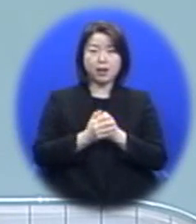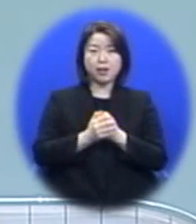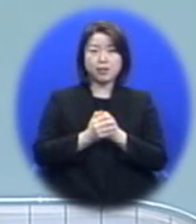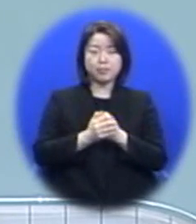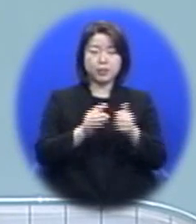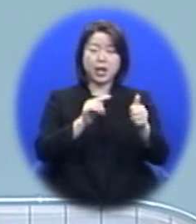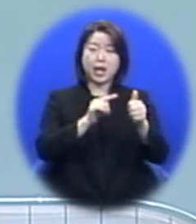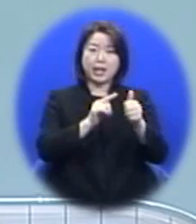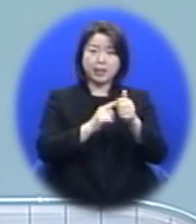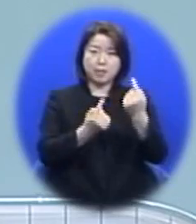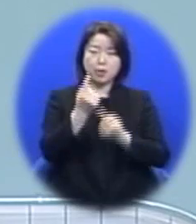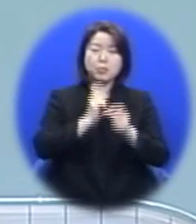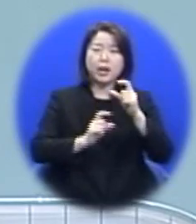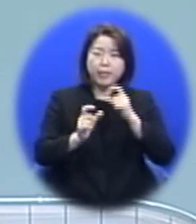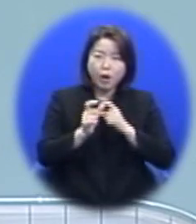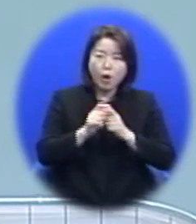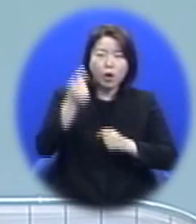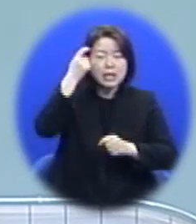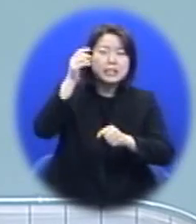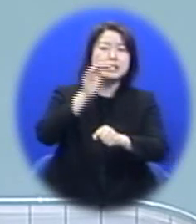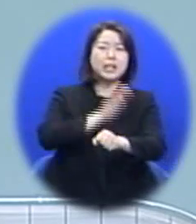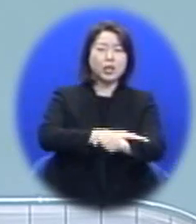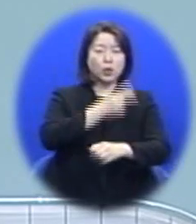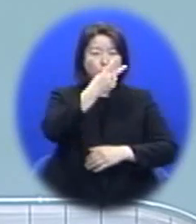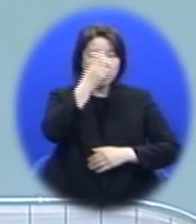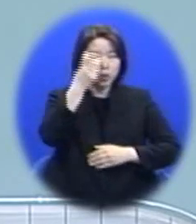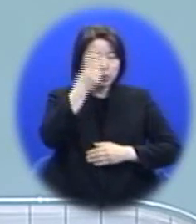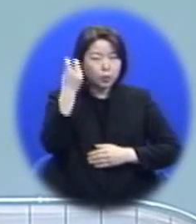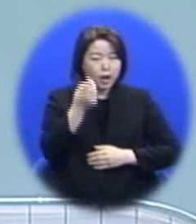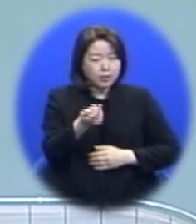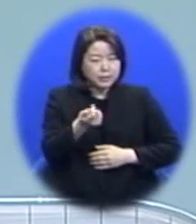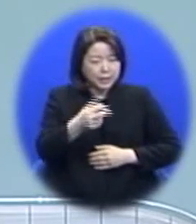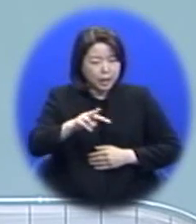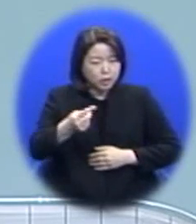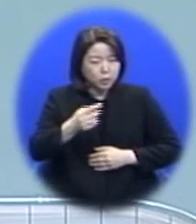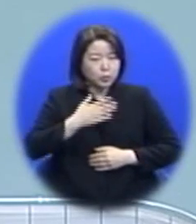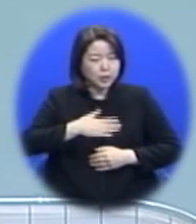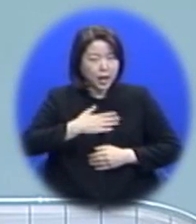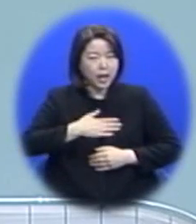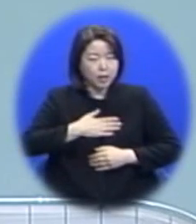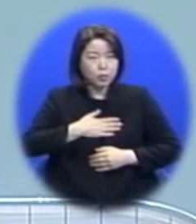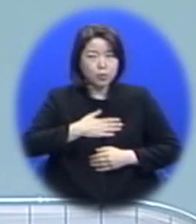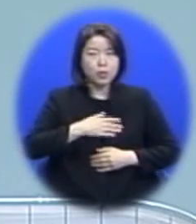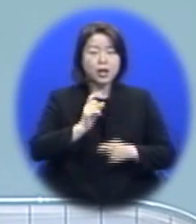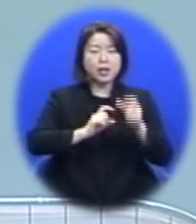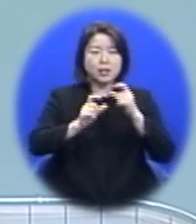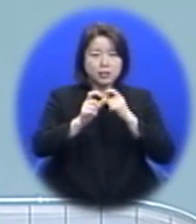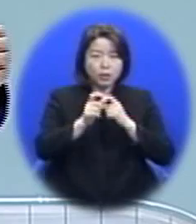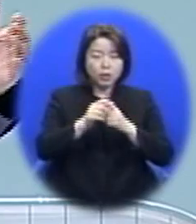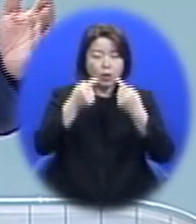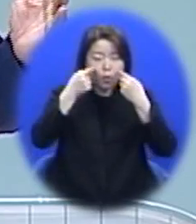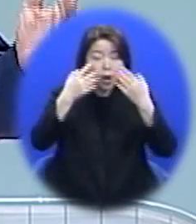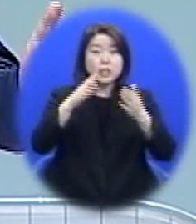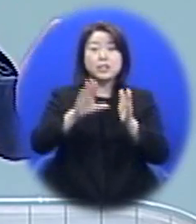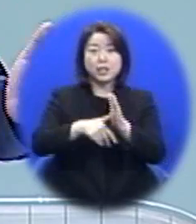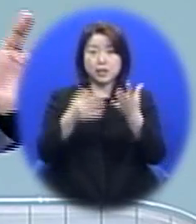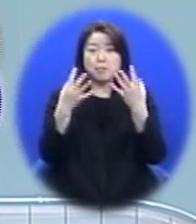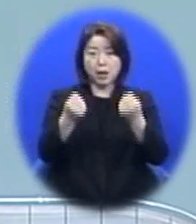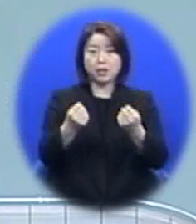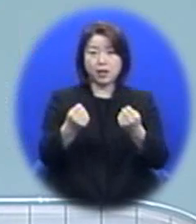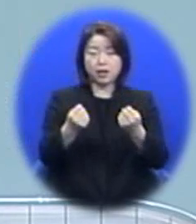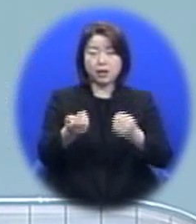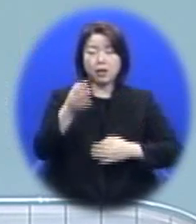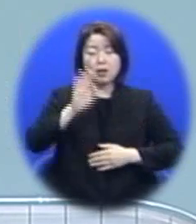남편보다 더 지혜롭고 똑똑하고 더 섬세하고 더 정확할 때가 많습니다. 그런데 하나님은 왜 아내